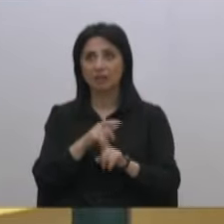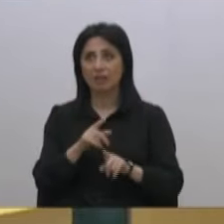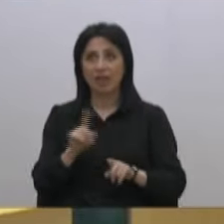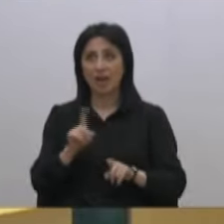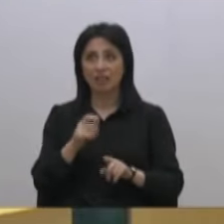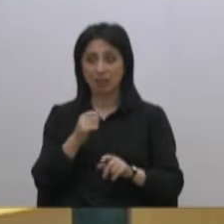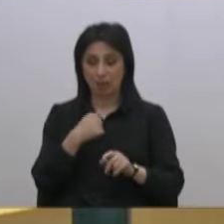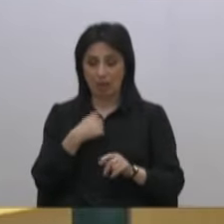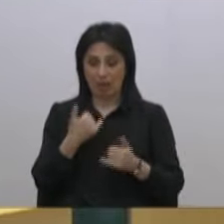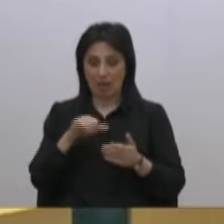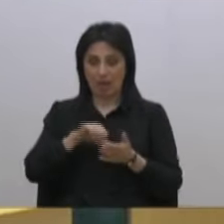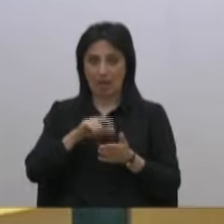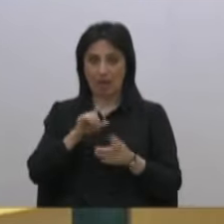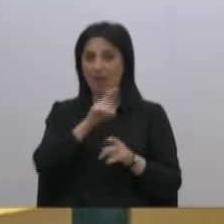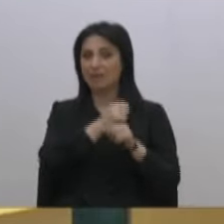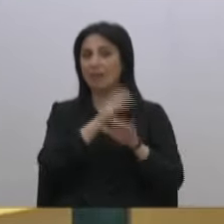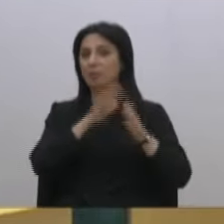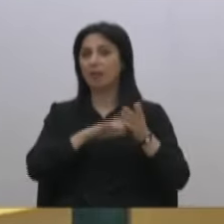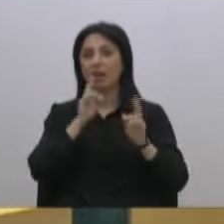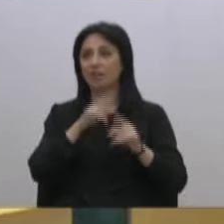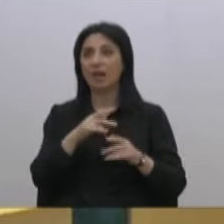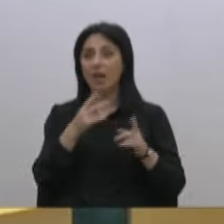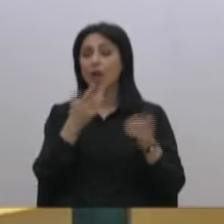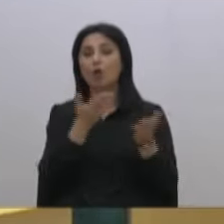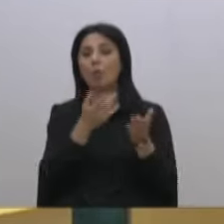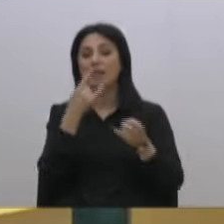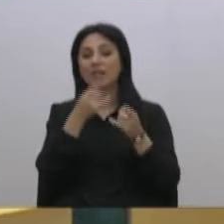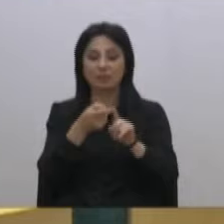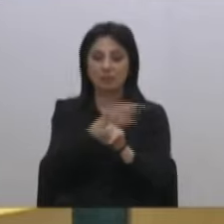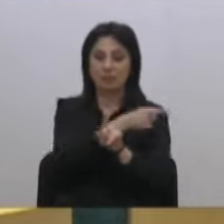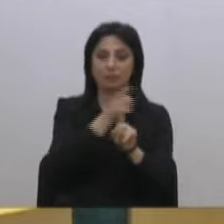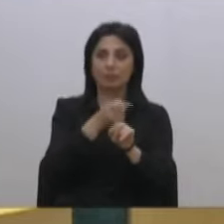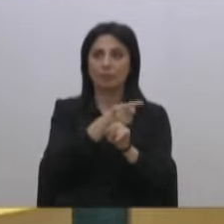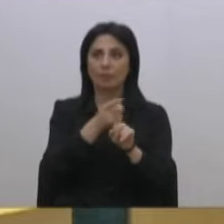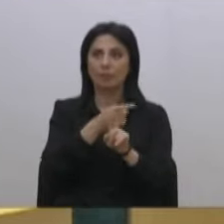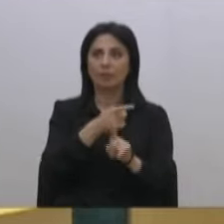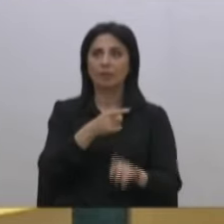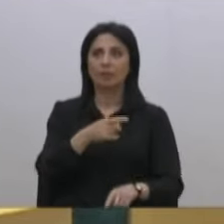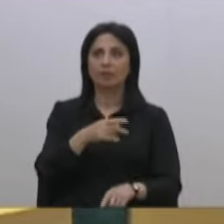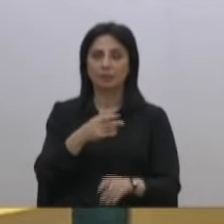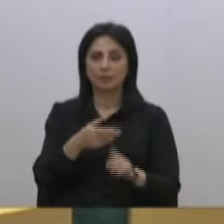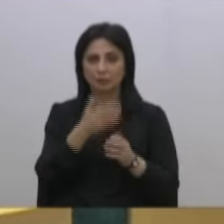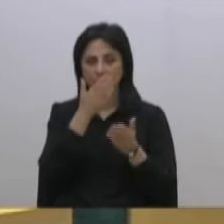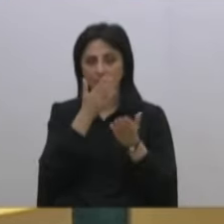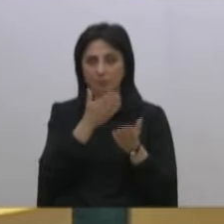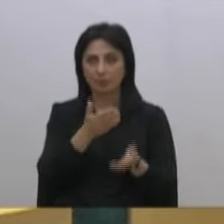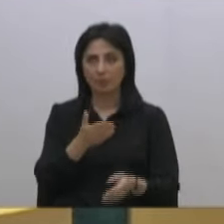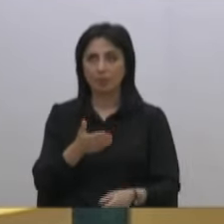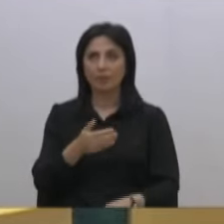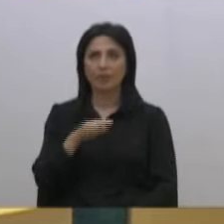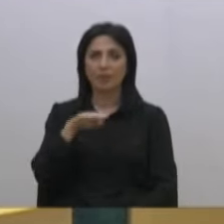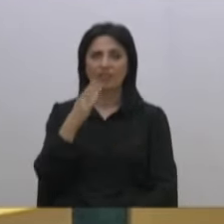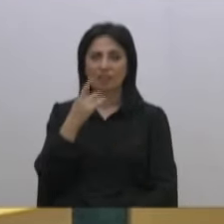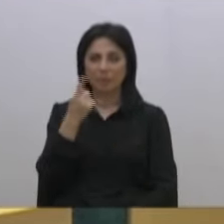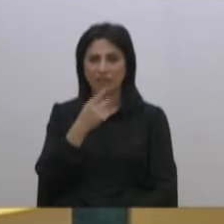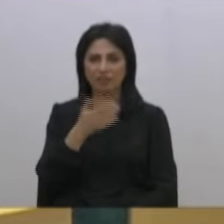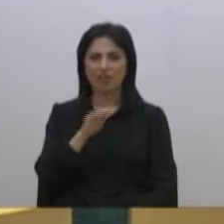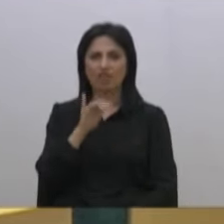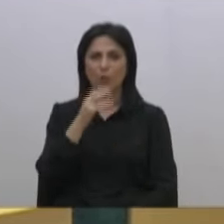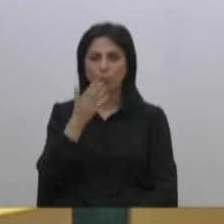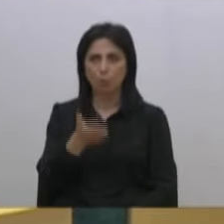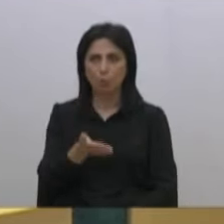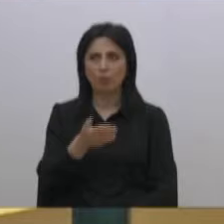რამ სიტყვები ჩემი სიტყვების შემდეგ არ ვიცი, მაგრამ ნახეთ ხა რომელიმეს ჩამოთვლით უკნებად თავარს, რა ქვია, ტვ პირველს,